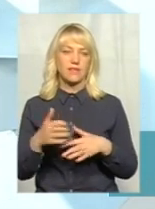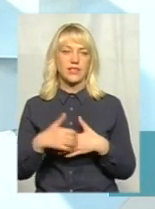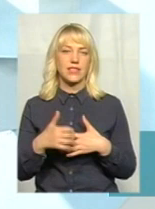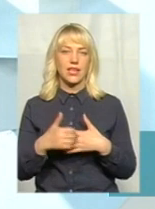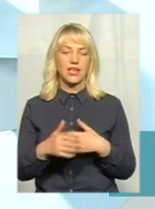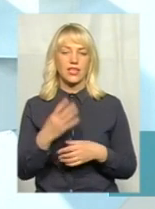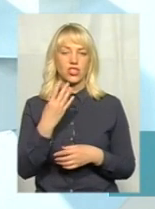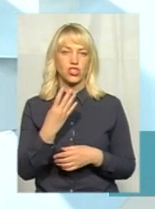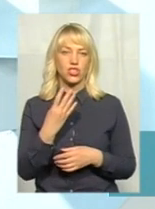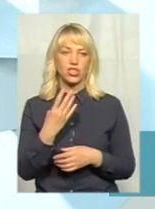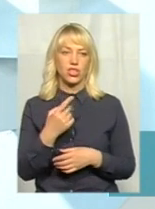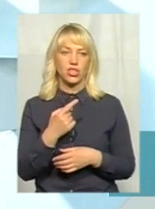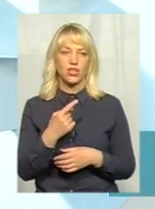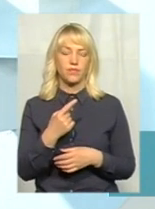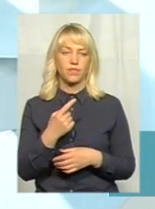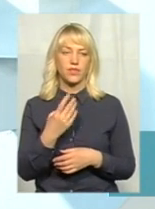там,